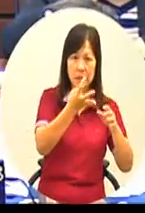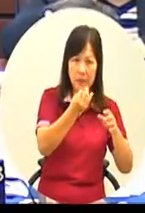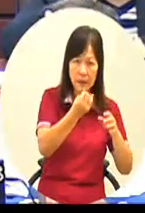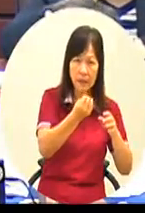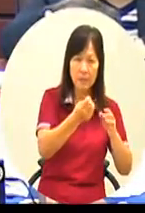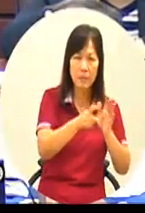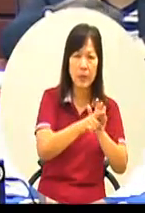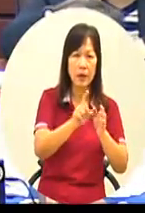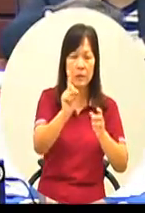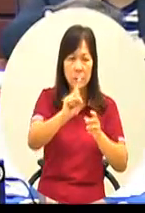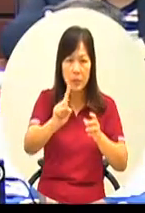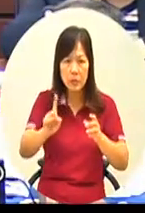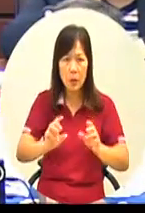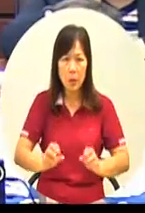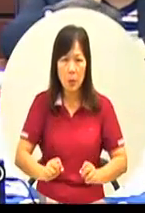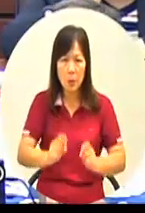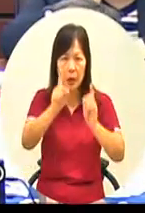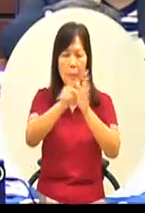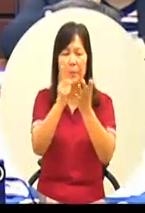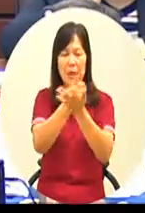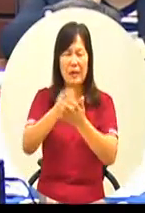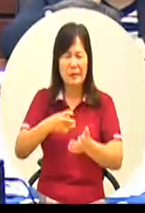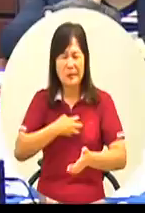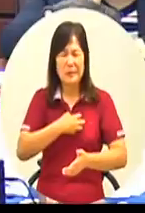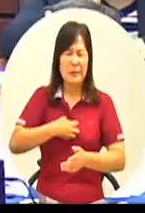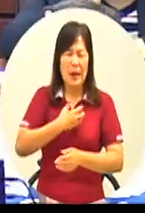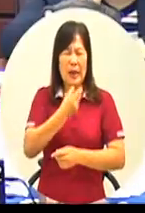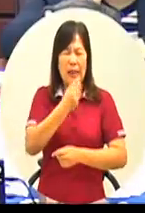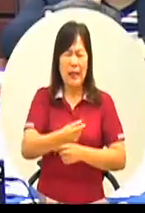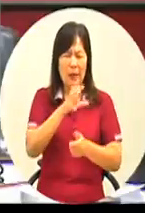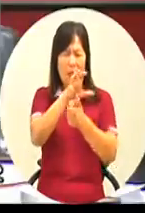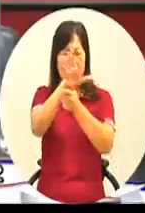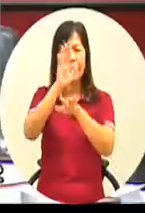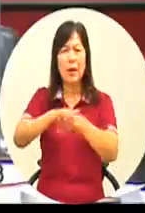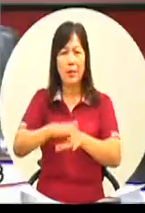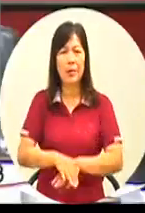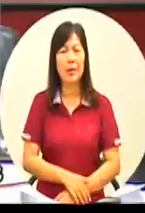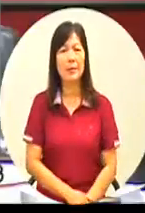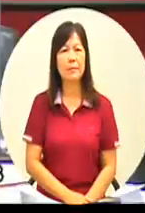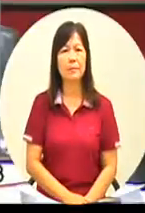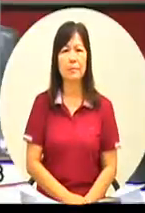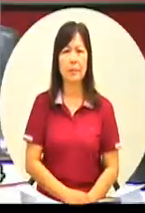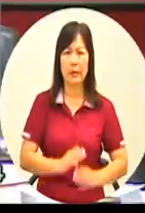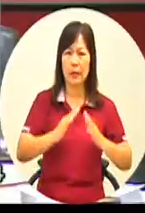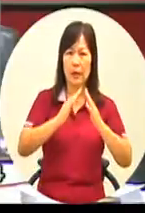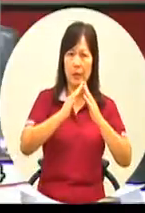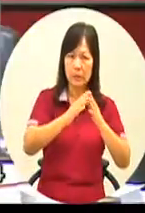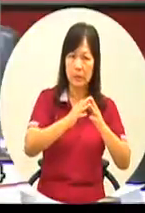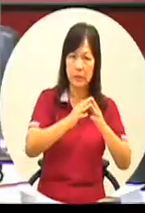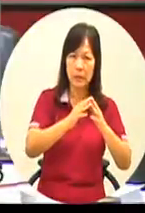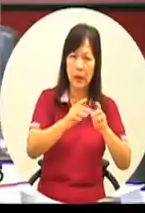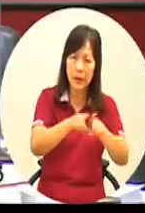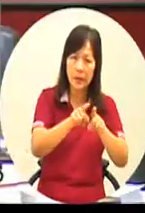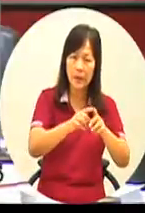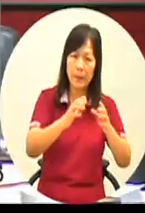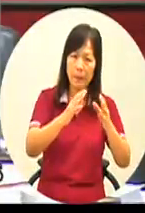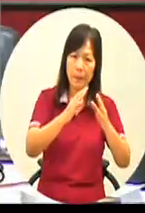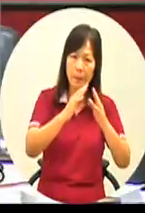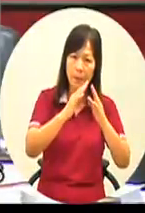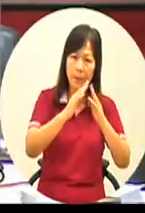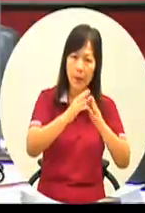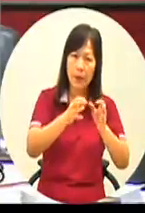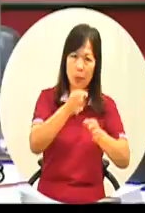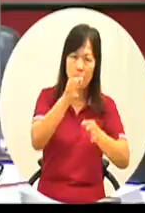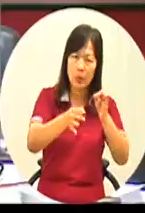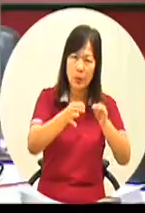任何时候调整，大概大家都会抱怨啊。 市价。价格，好，有些是一些